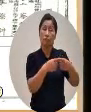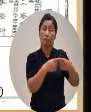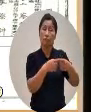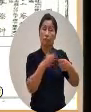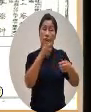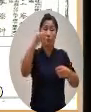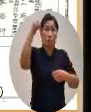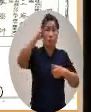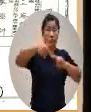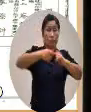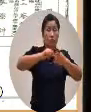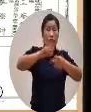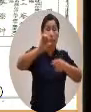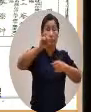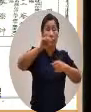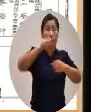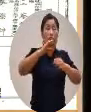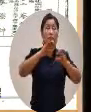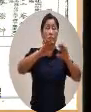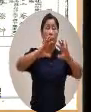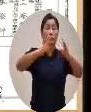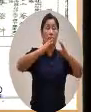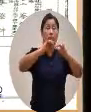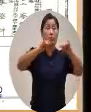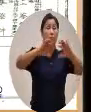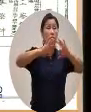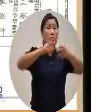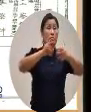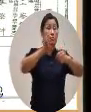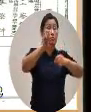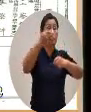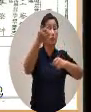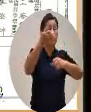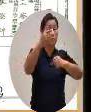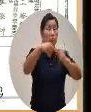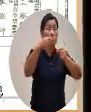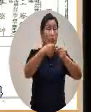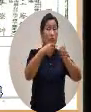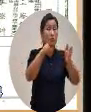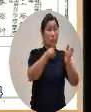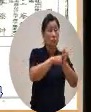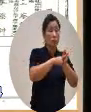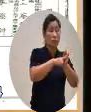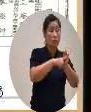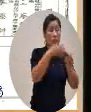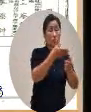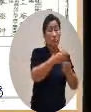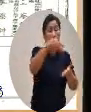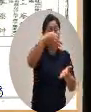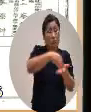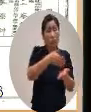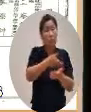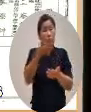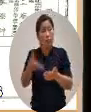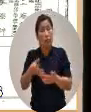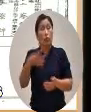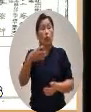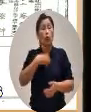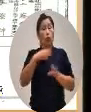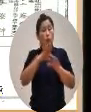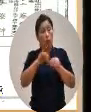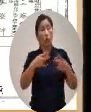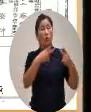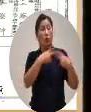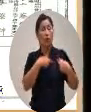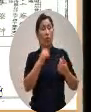昭和十五年民國二十九年的時候他登記給這個吳莎蔡柯啊幾位